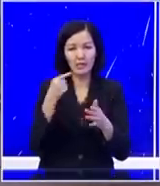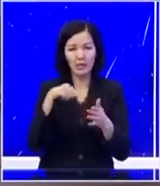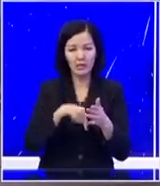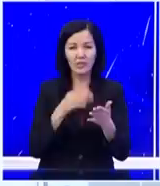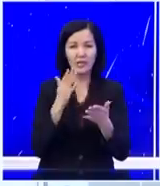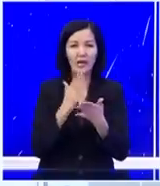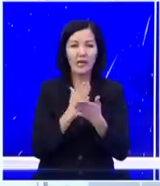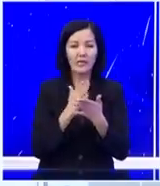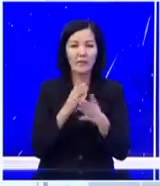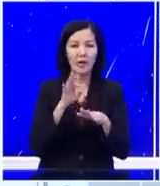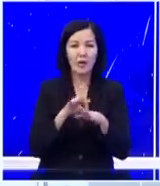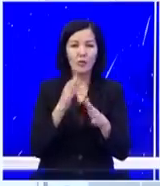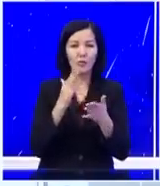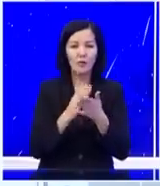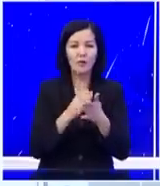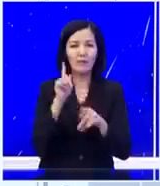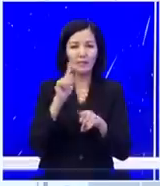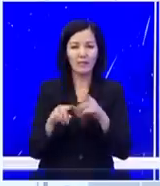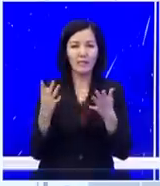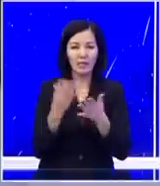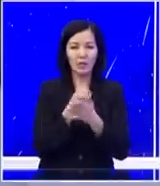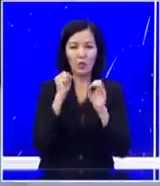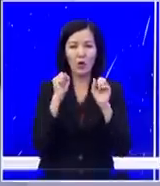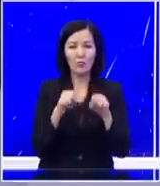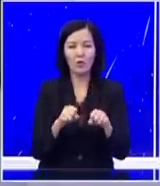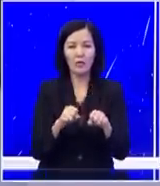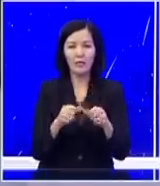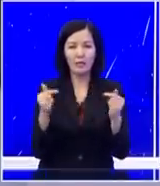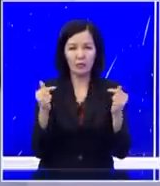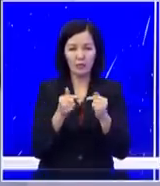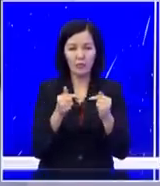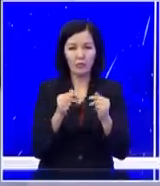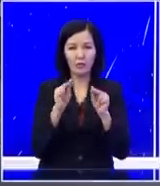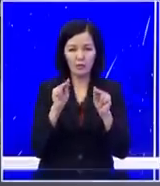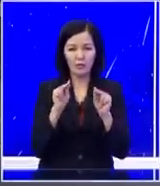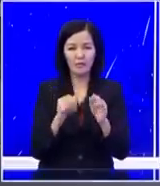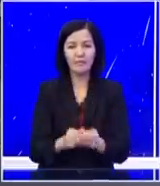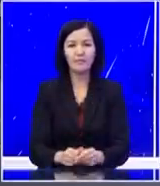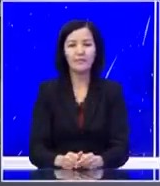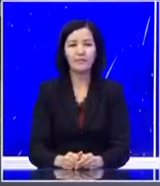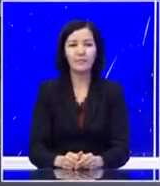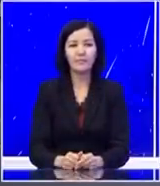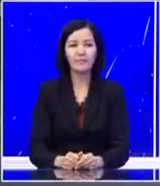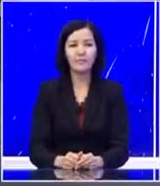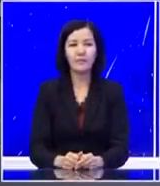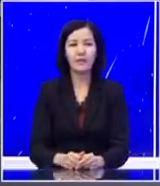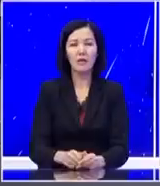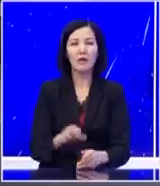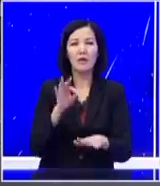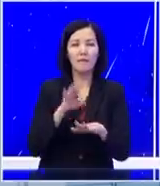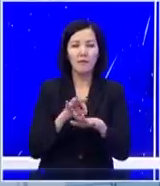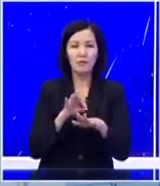індеттің нақты бар жоғын қысқа мерзімде анықтайды. Дәлдігінде де күмән жоқ. Вирустың ішіндегі